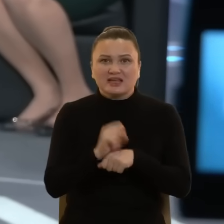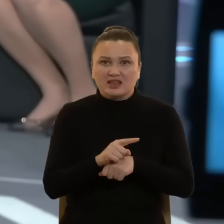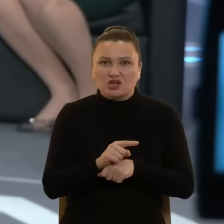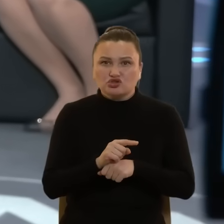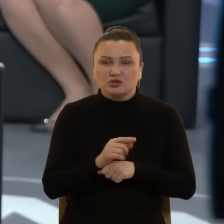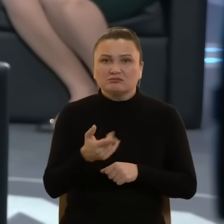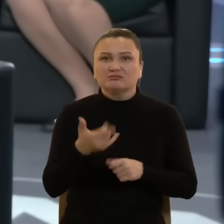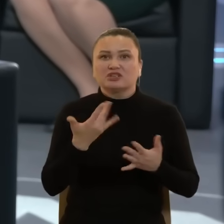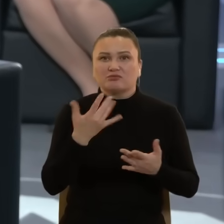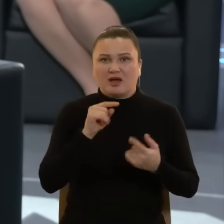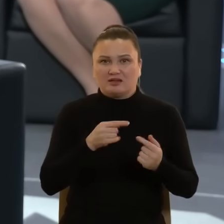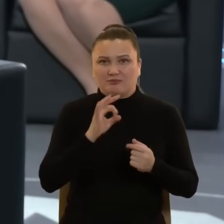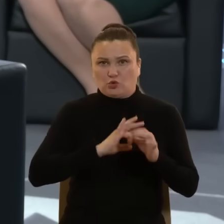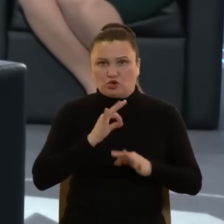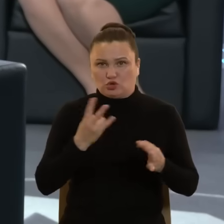дела,